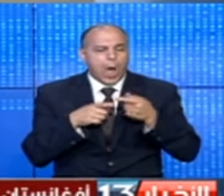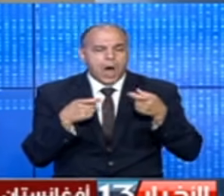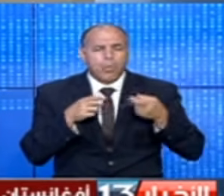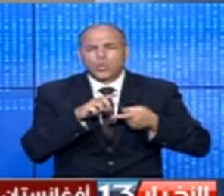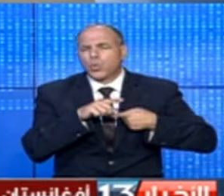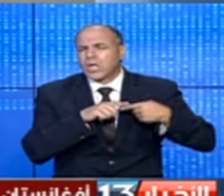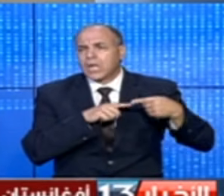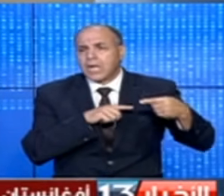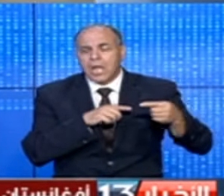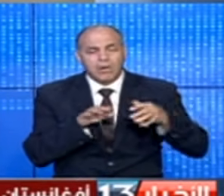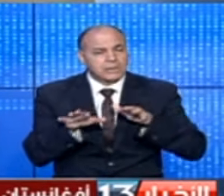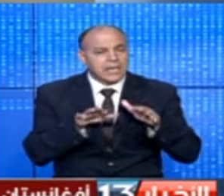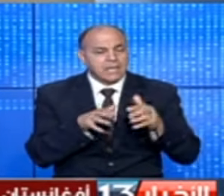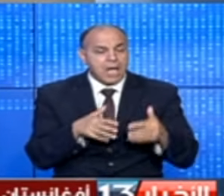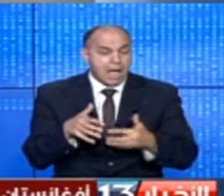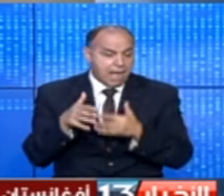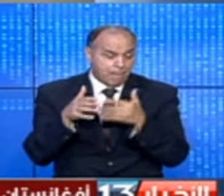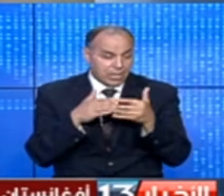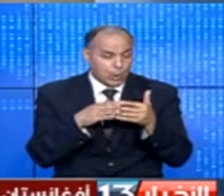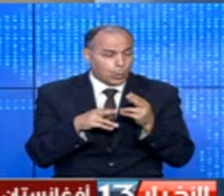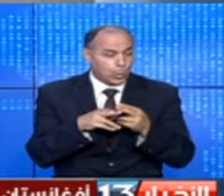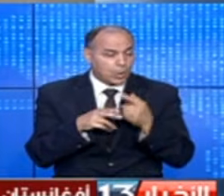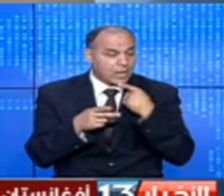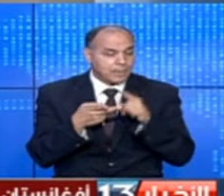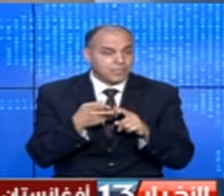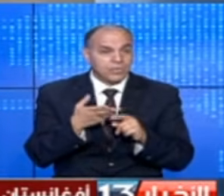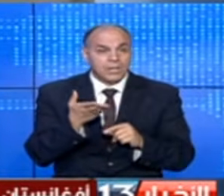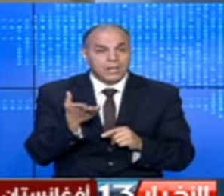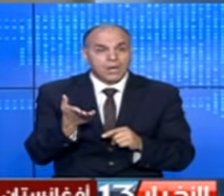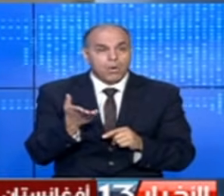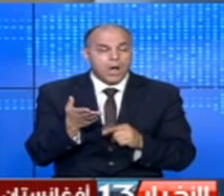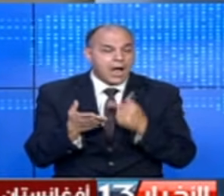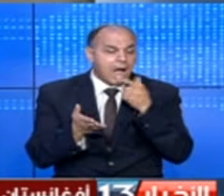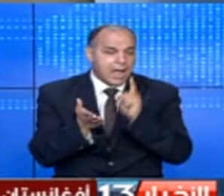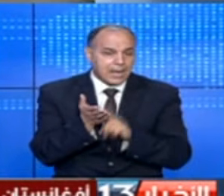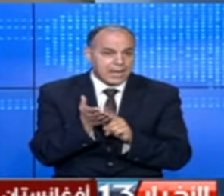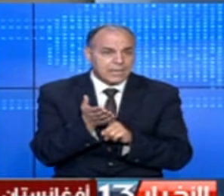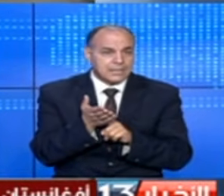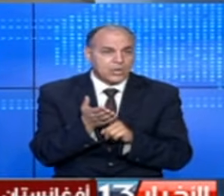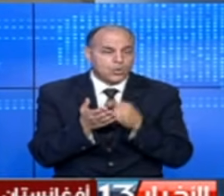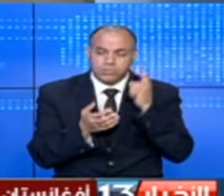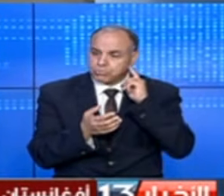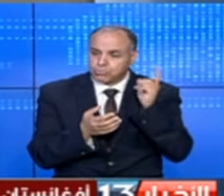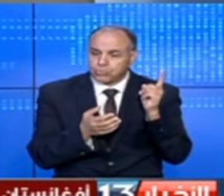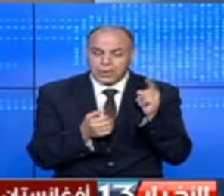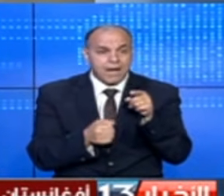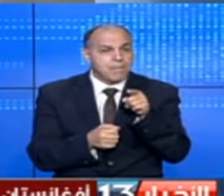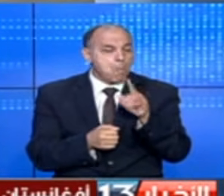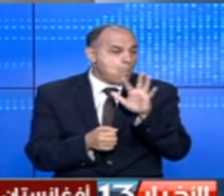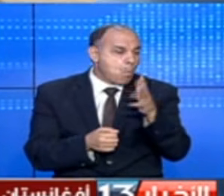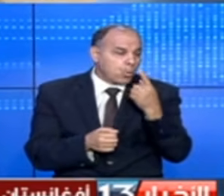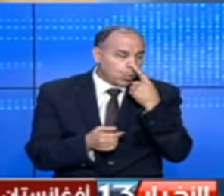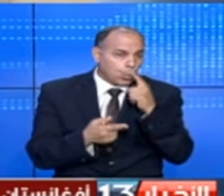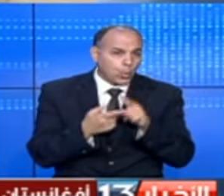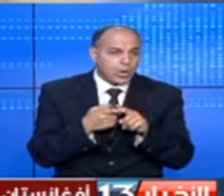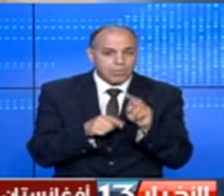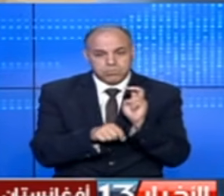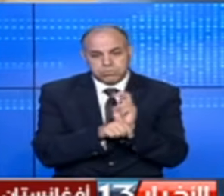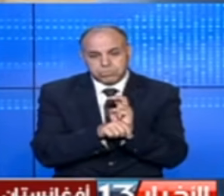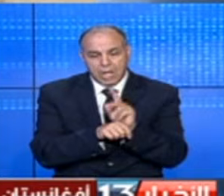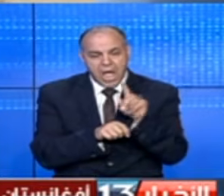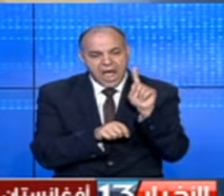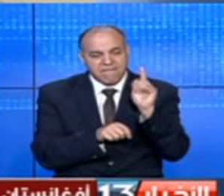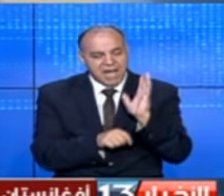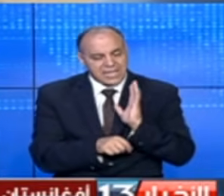الحروب التي خاضتها الولايات المتحدة. وفي المقابل أكدت ذات المصادر أنه من المرجح الإبقاء على